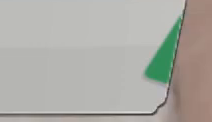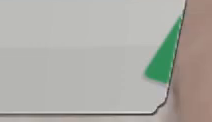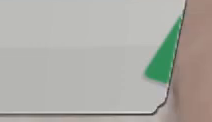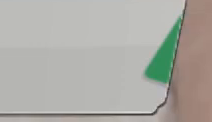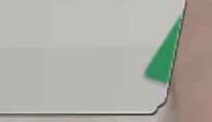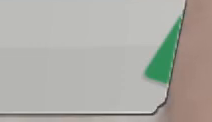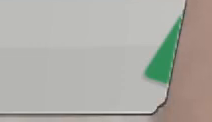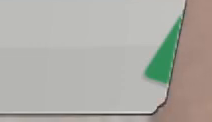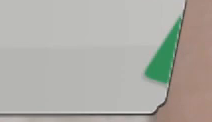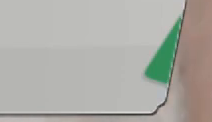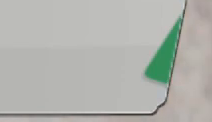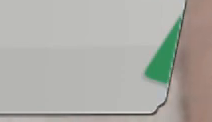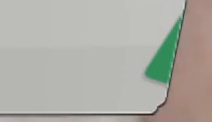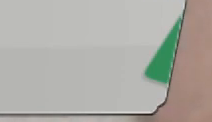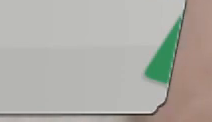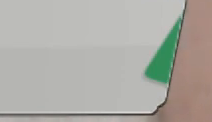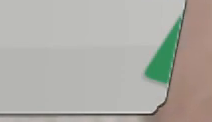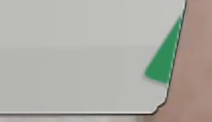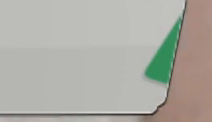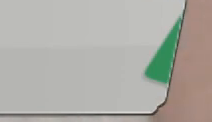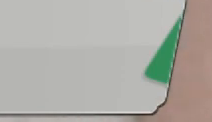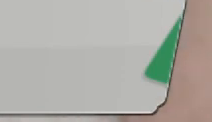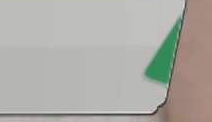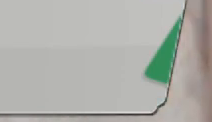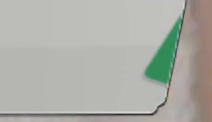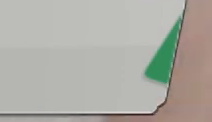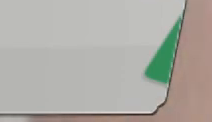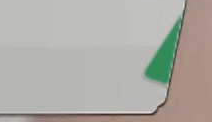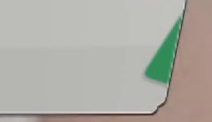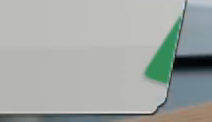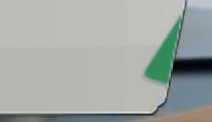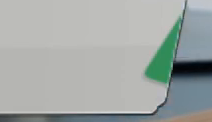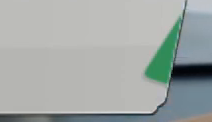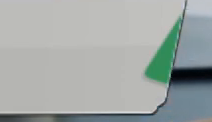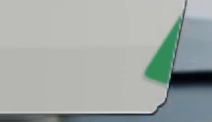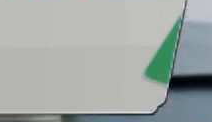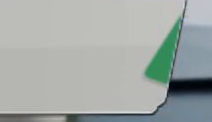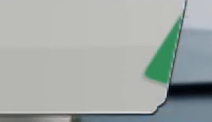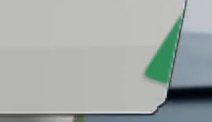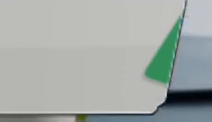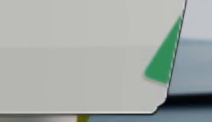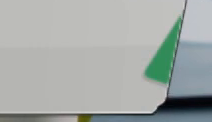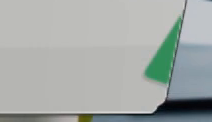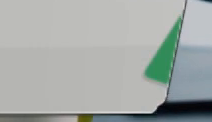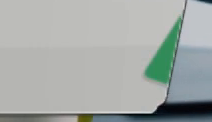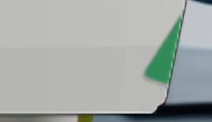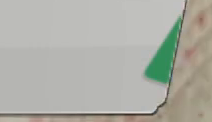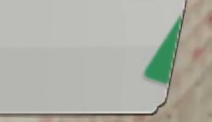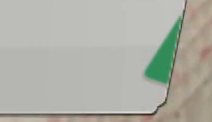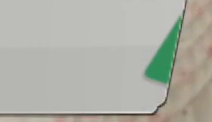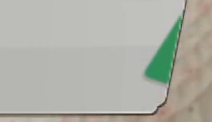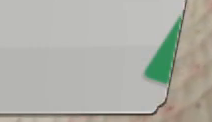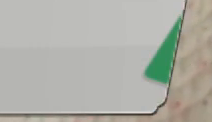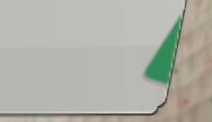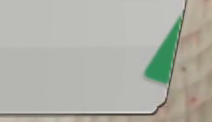Sabah kalktığınızda muhtemelen en son gördüğünüz rüyayı hatırlarsınız. Ayrıca ders çalıştıktan sonra uyunduğunda